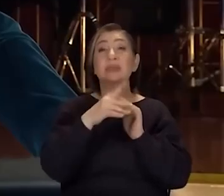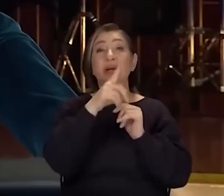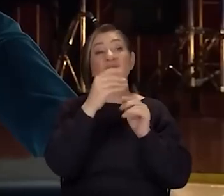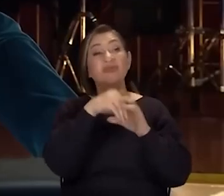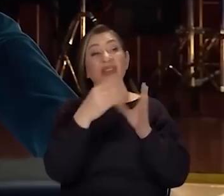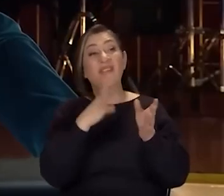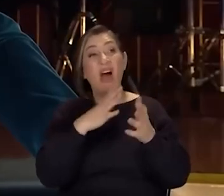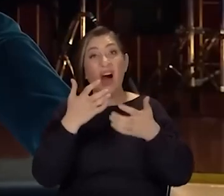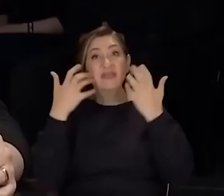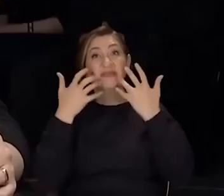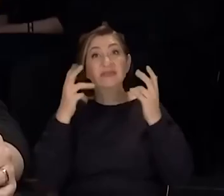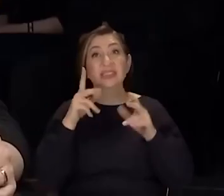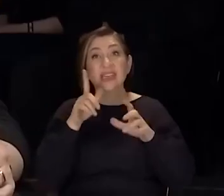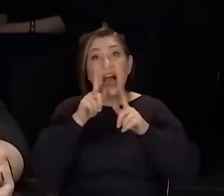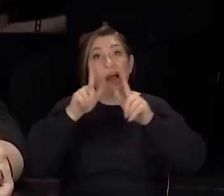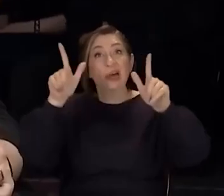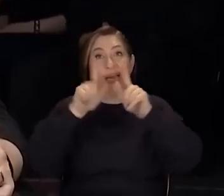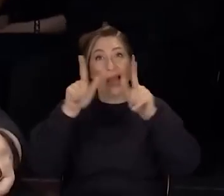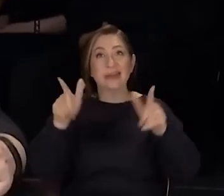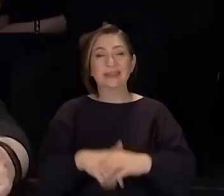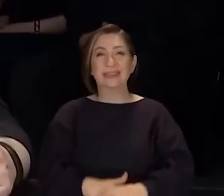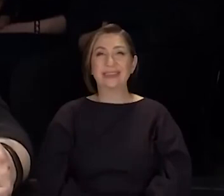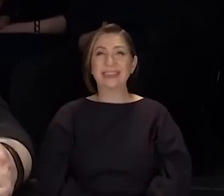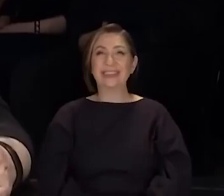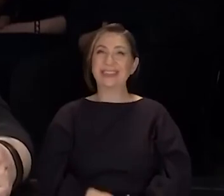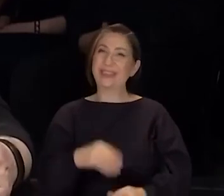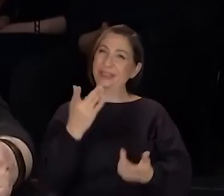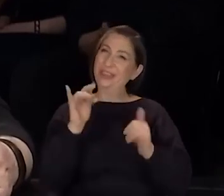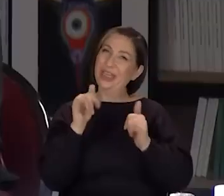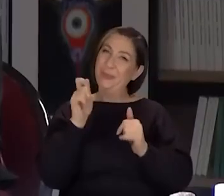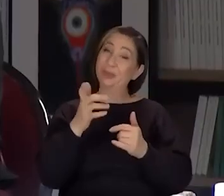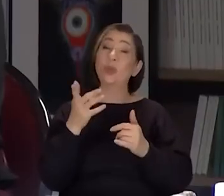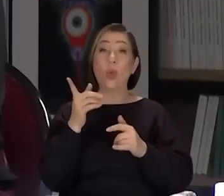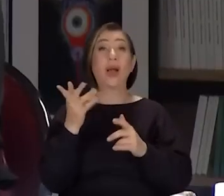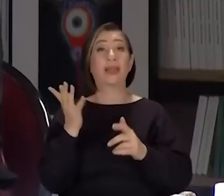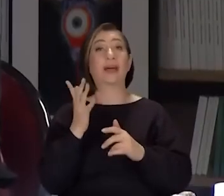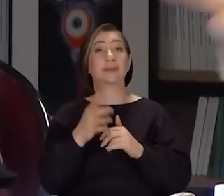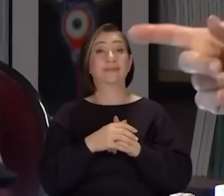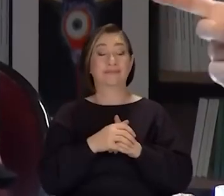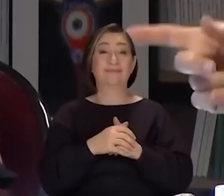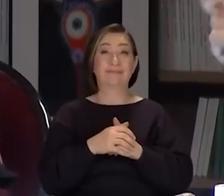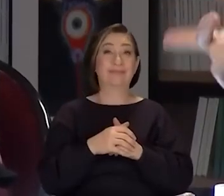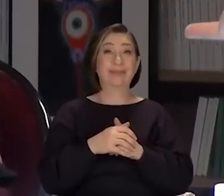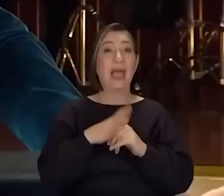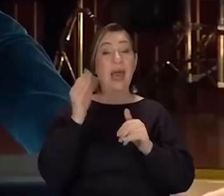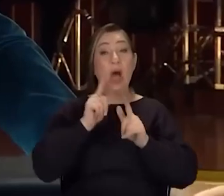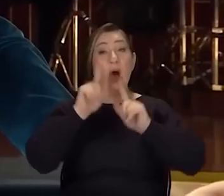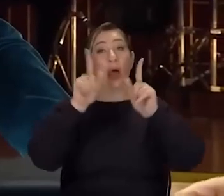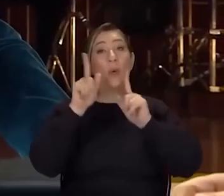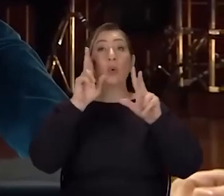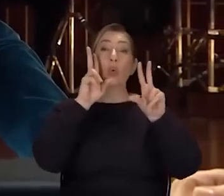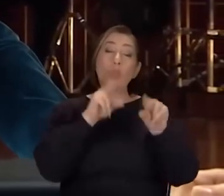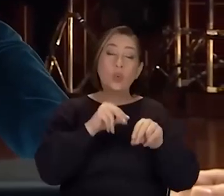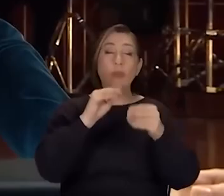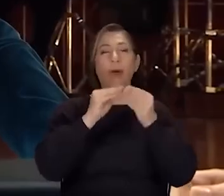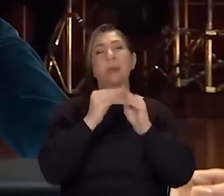ne besliyorlar diye. O tabii latife ediyorsunuz ama. O kadar. O kadar ya, değil. Şey ama tabii ki her horlama da uyku apnesi